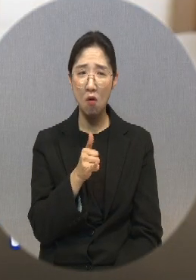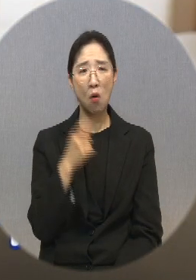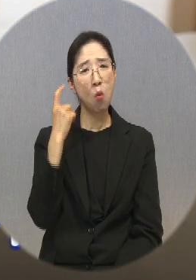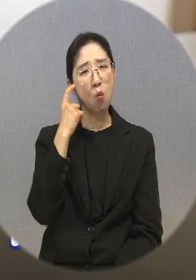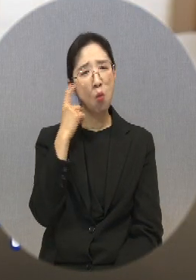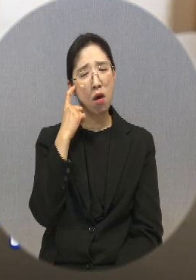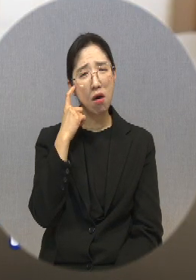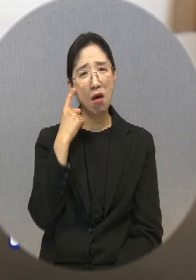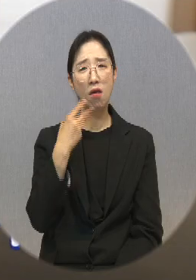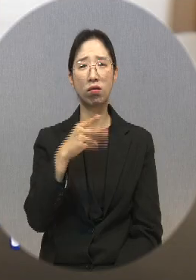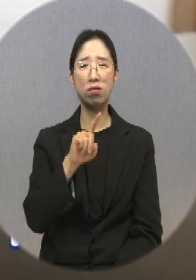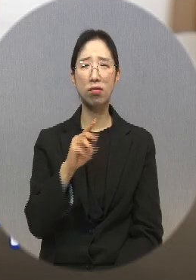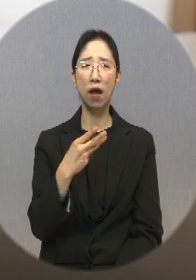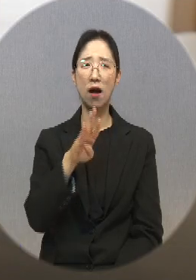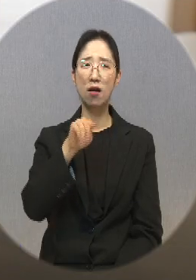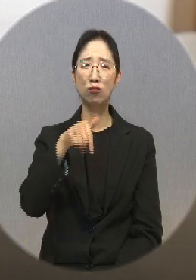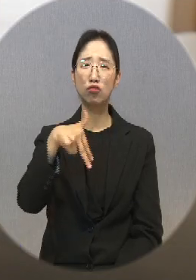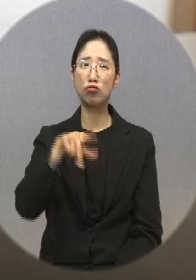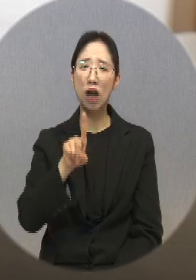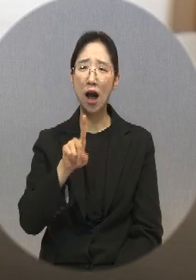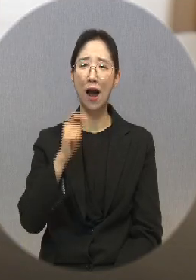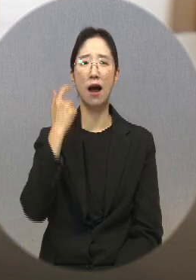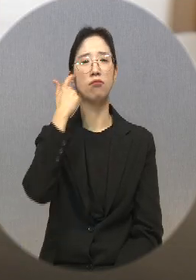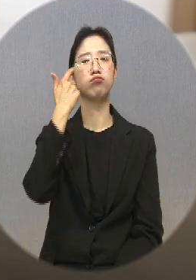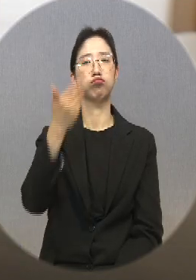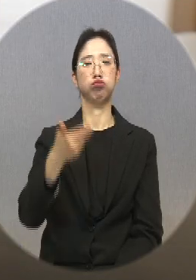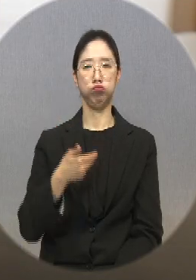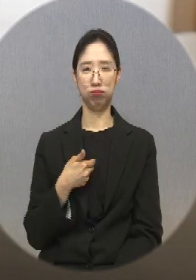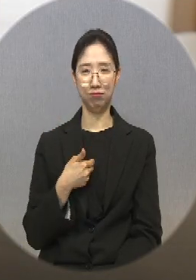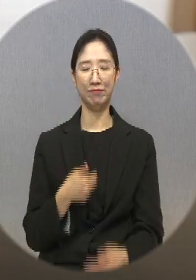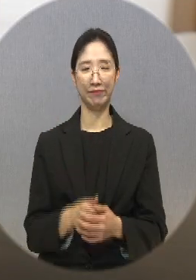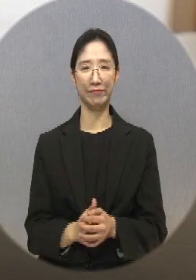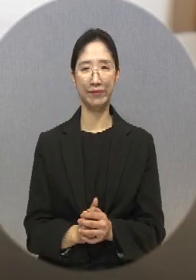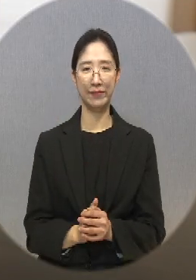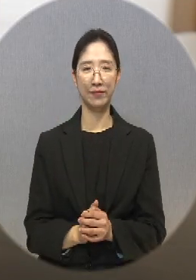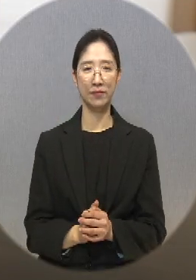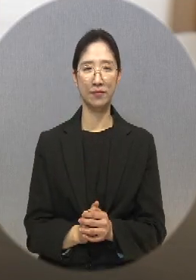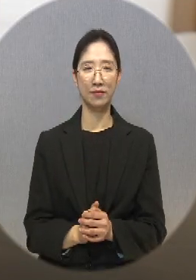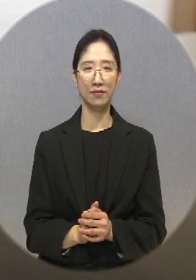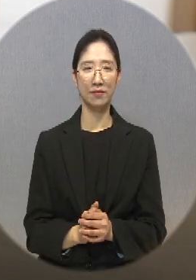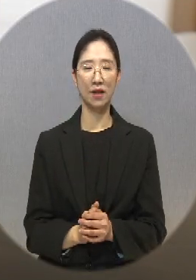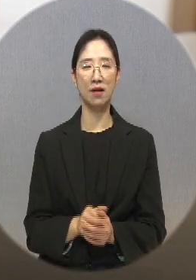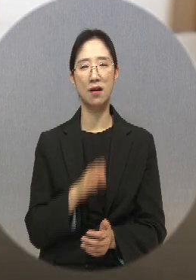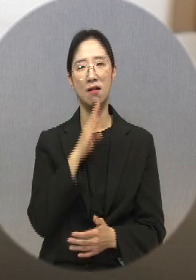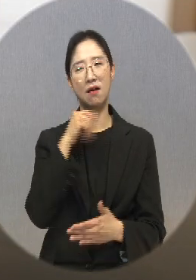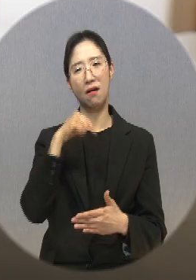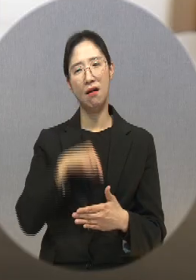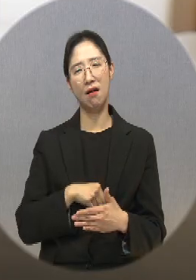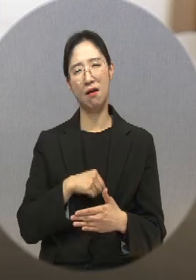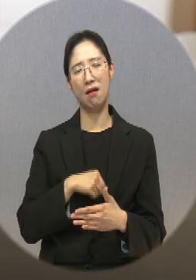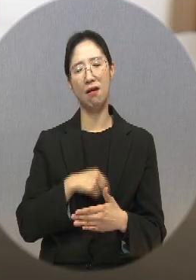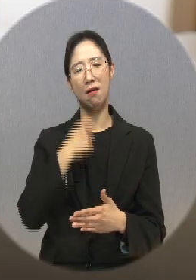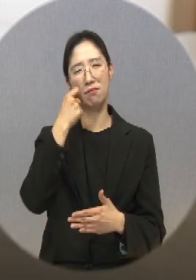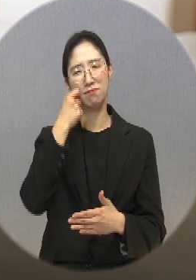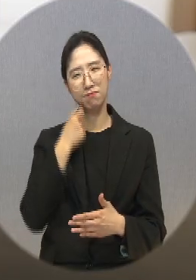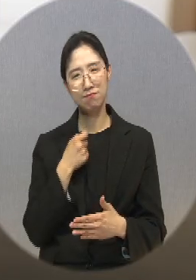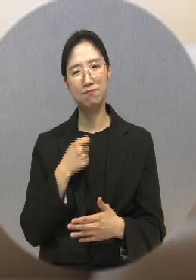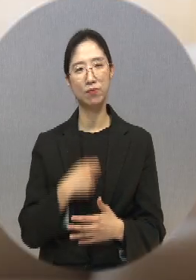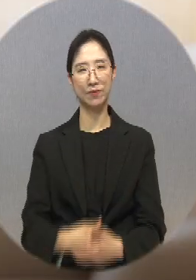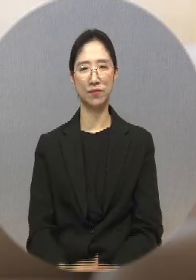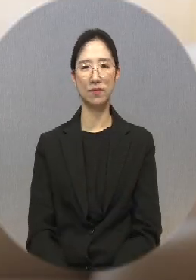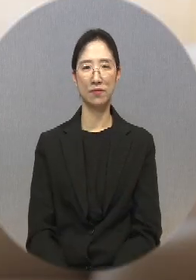왜 탈북자야? 라고 다시 질문을 해서 억장이